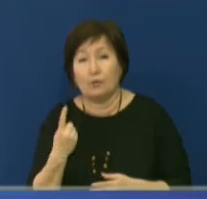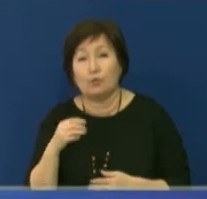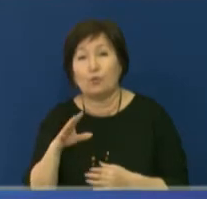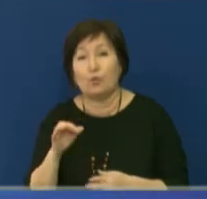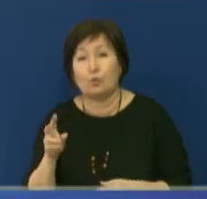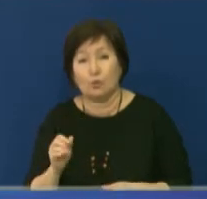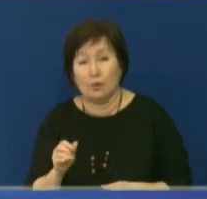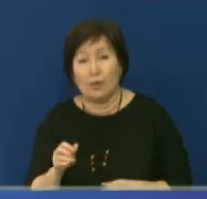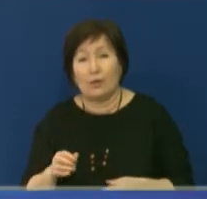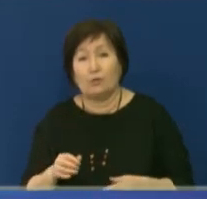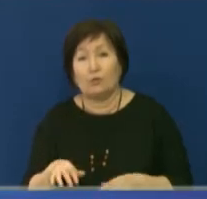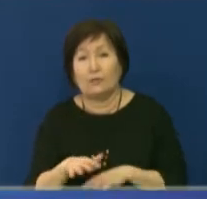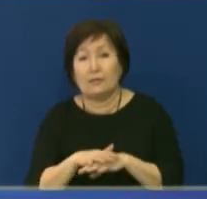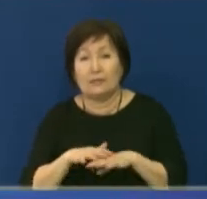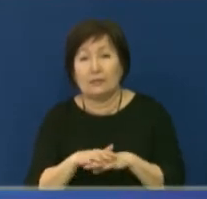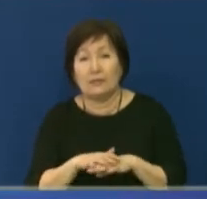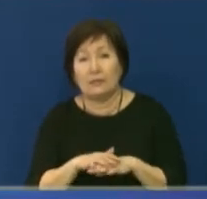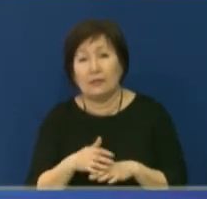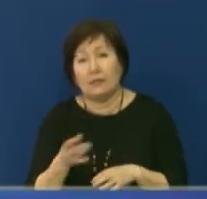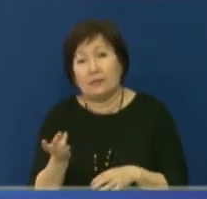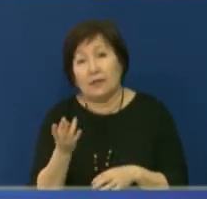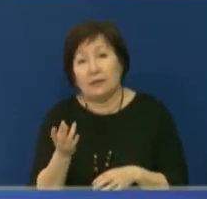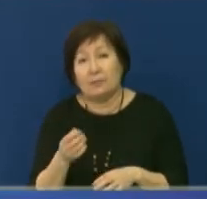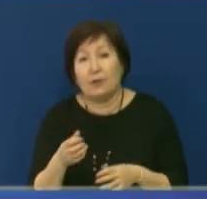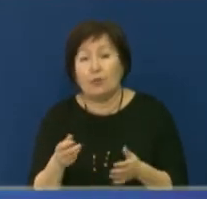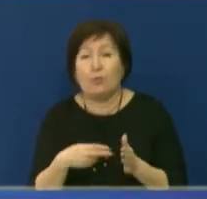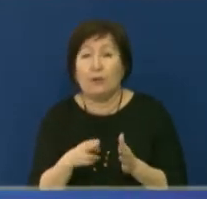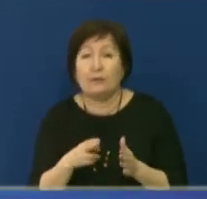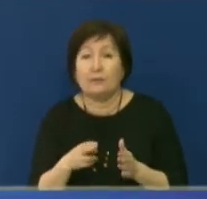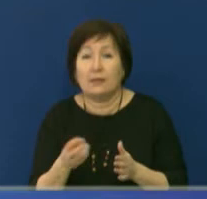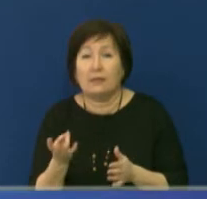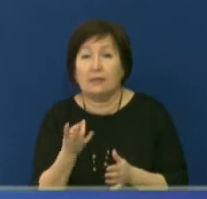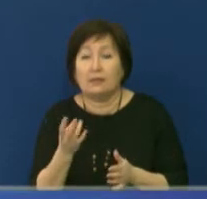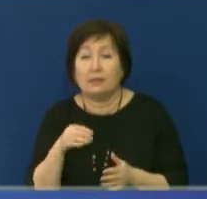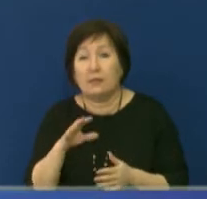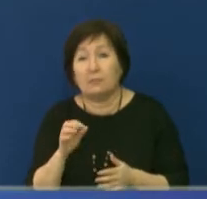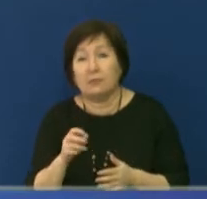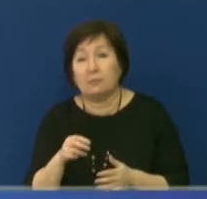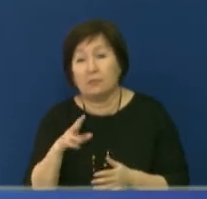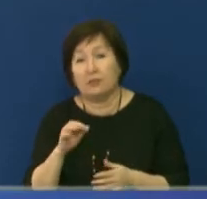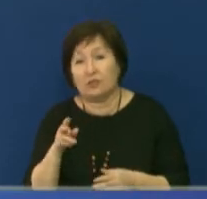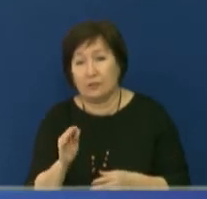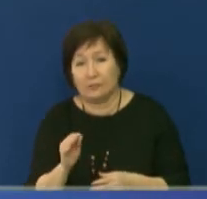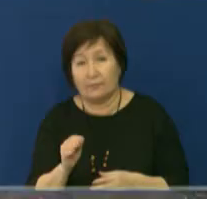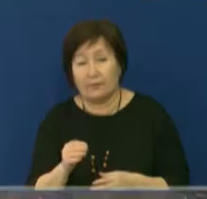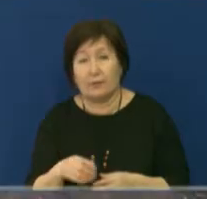вынуждено покупать. Из-за отсутствия угля жители вынуждены топить печи, чем придется, в ход идет даже